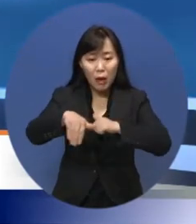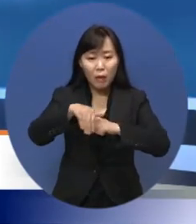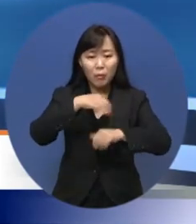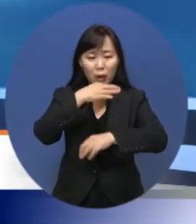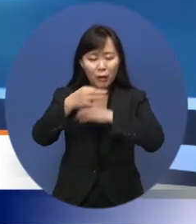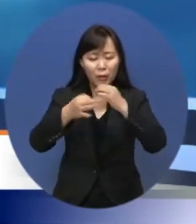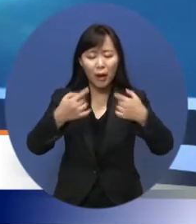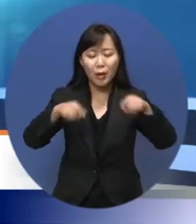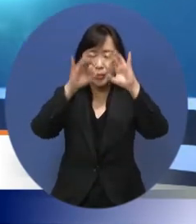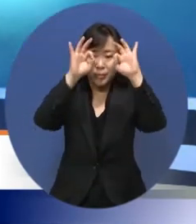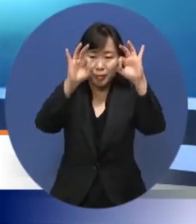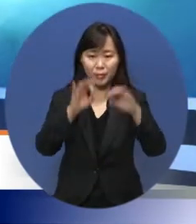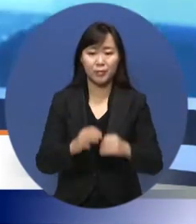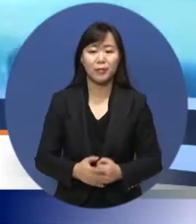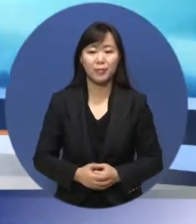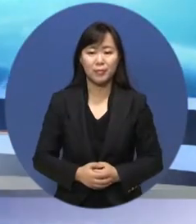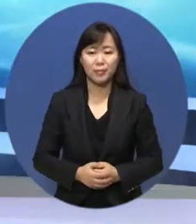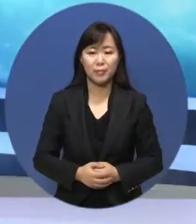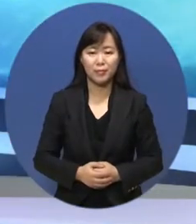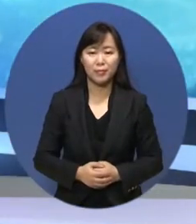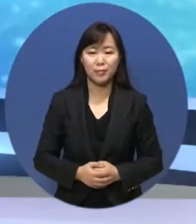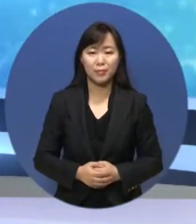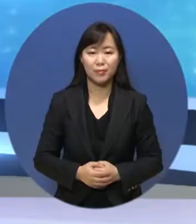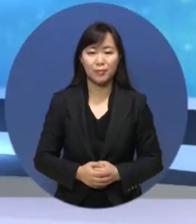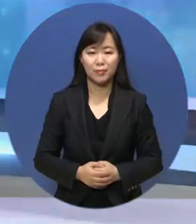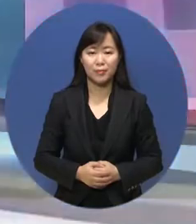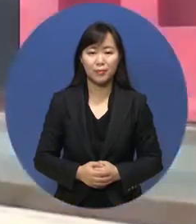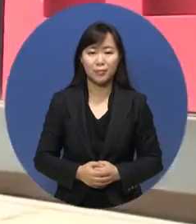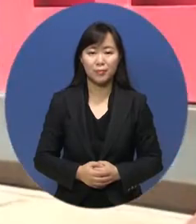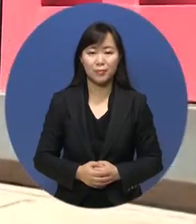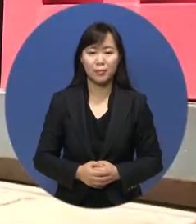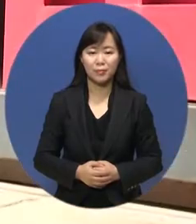목소리를 박성용 기자가 들어봤습니다.